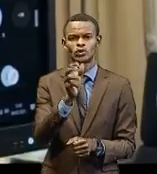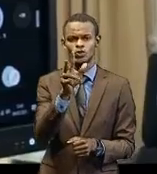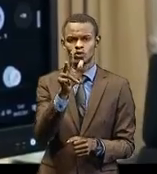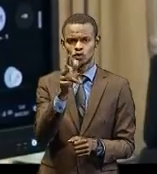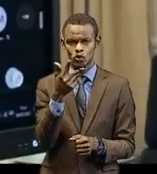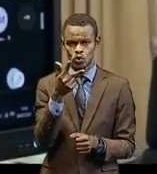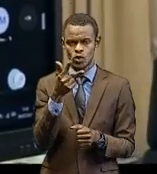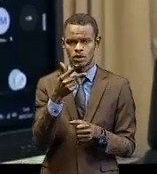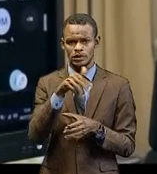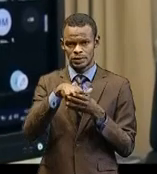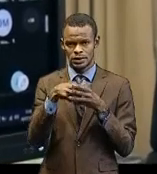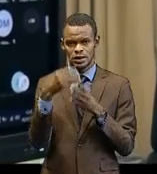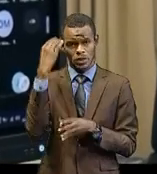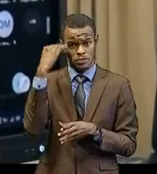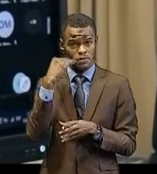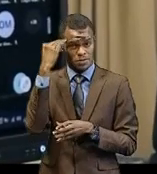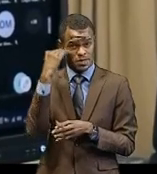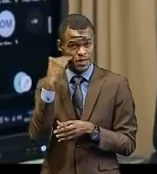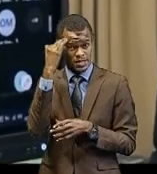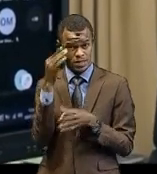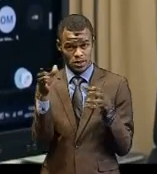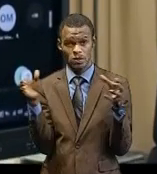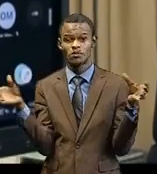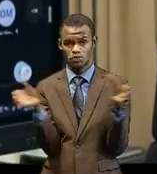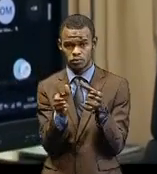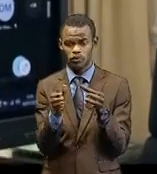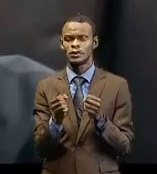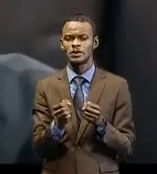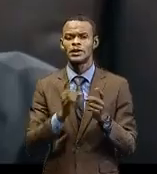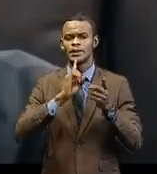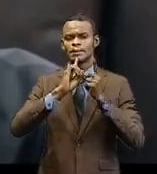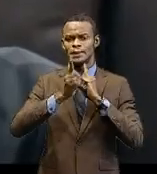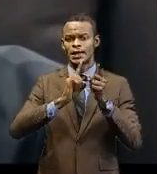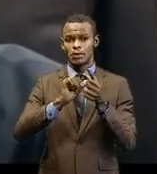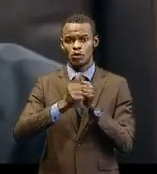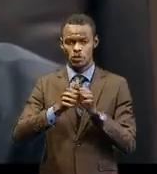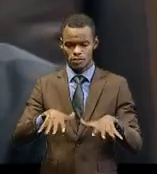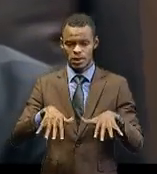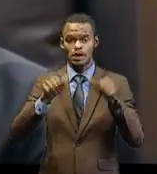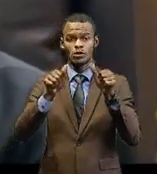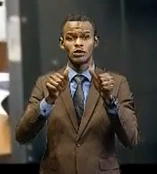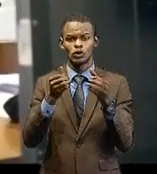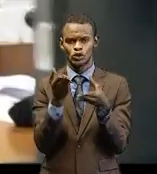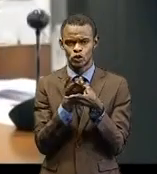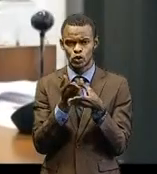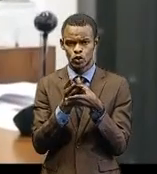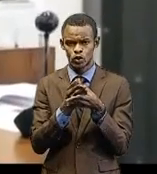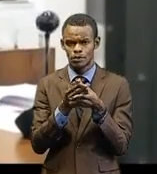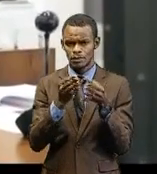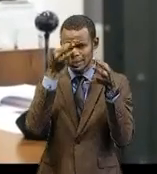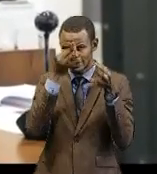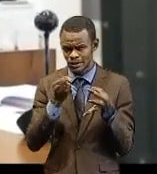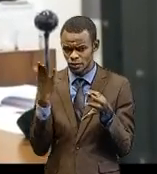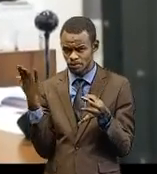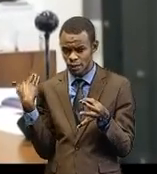ce jour a concerné l'approbation d'un relevé des décisions du Conseil des ministres. Le Conseil des ministres a adopté